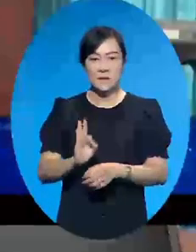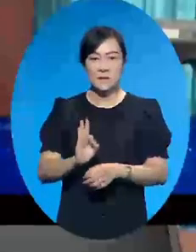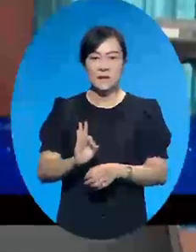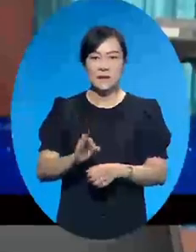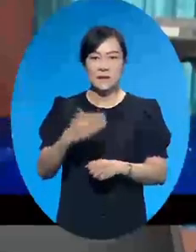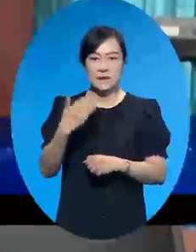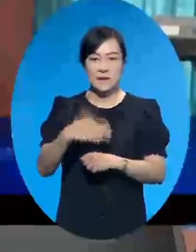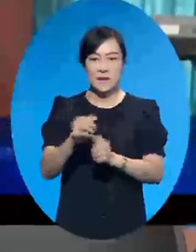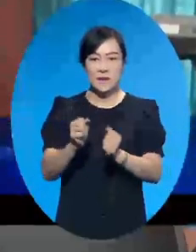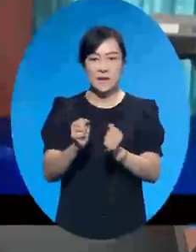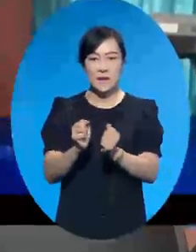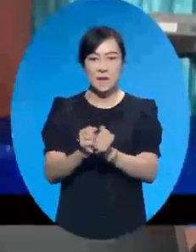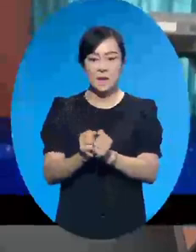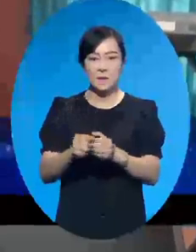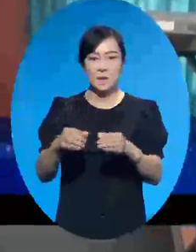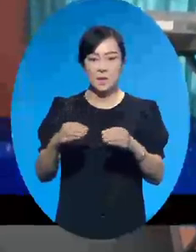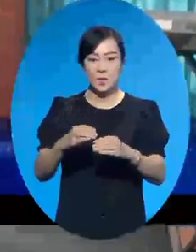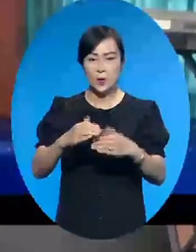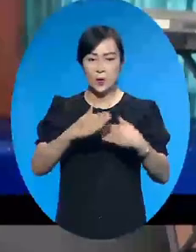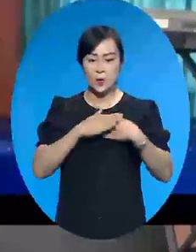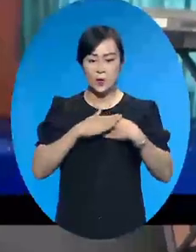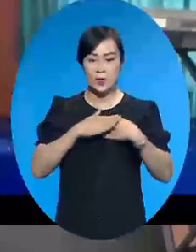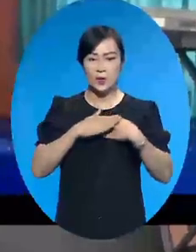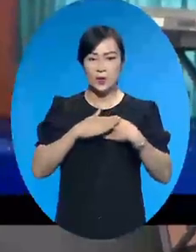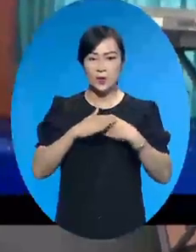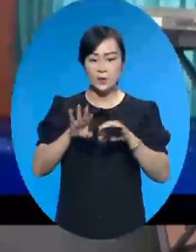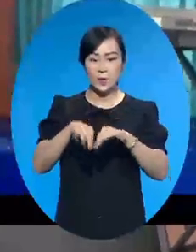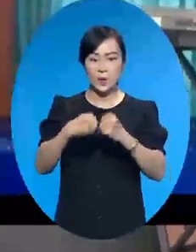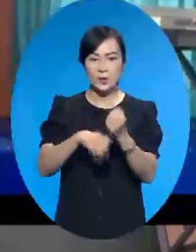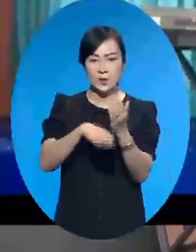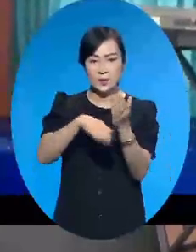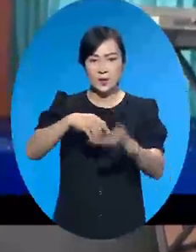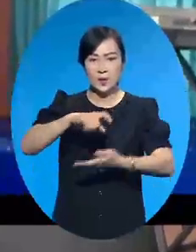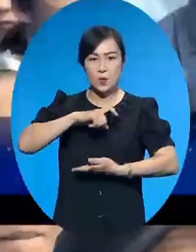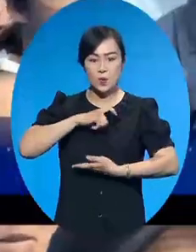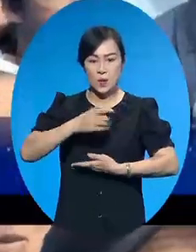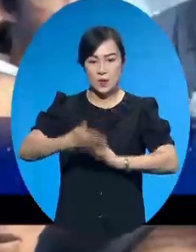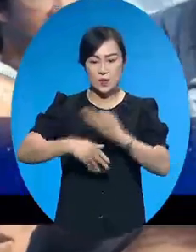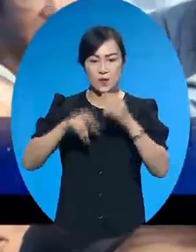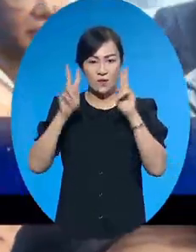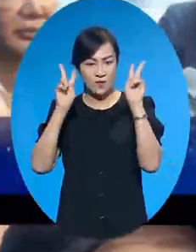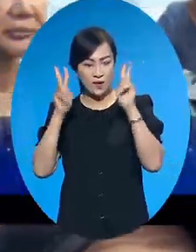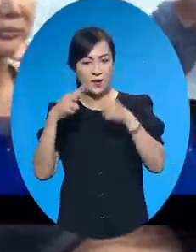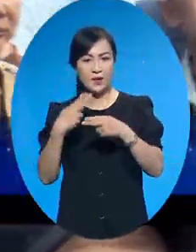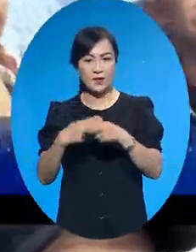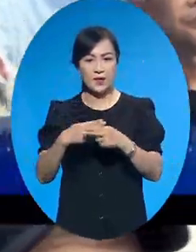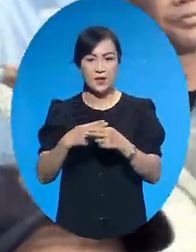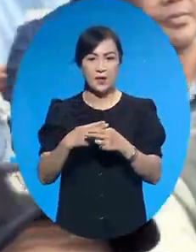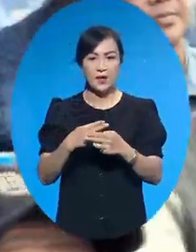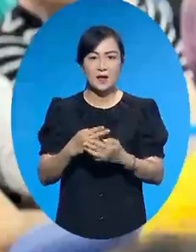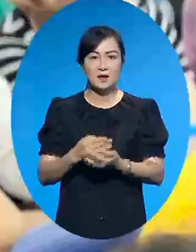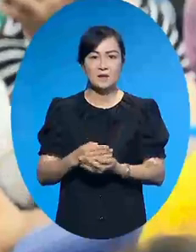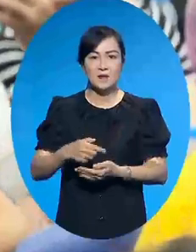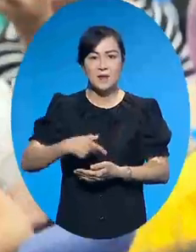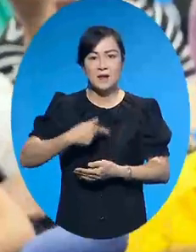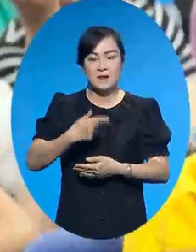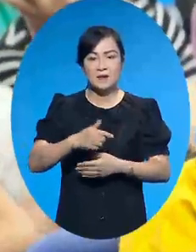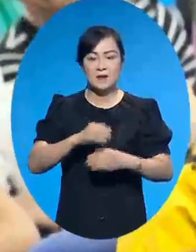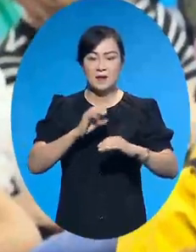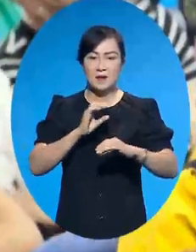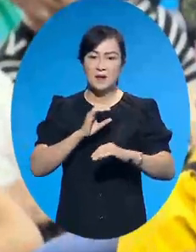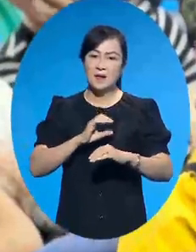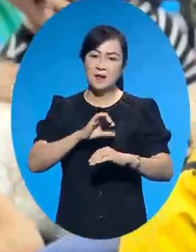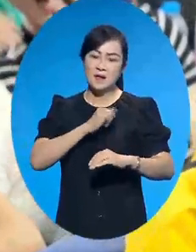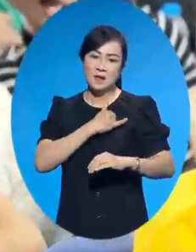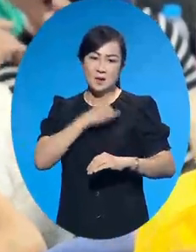10 đã kết hợp cùng với Hội Thiện nguyện Từ Tô tổ chức chương trình trao quà và giao lưu văn nghệ mang tên Tri ân đời, gửi ngàn yêu thương. Đây